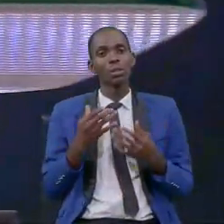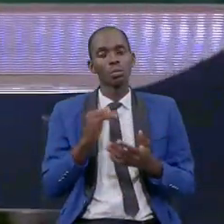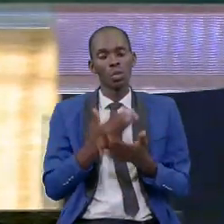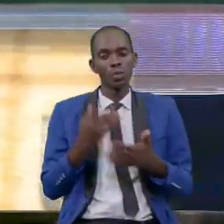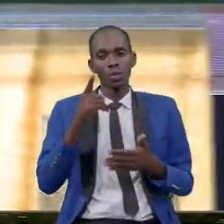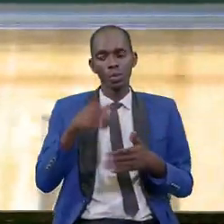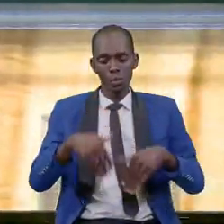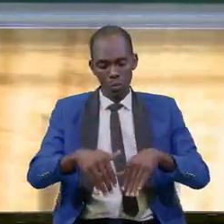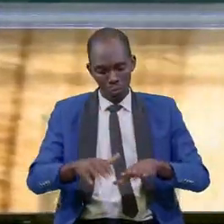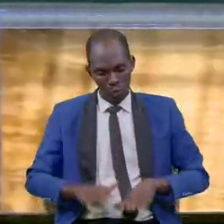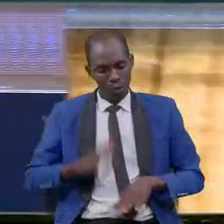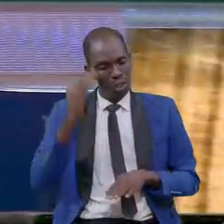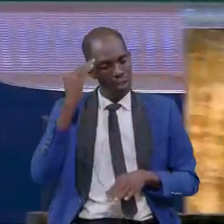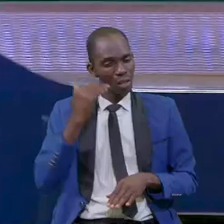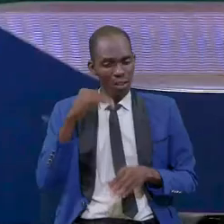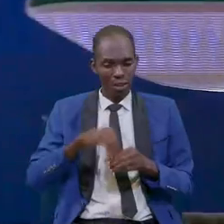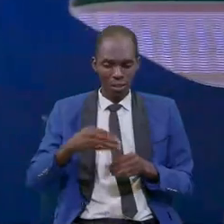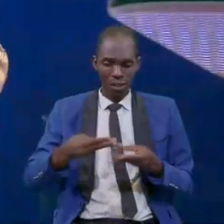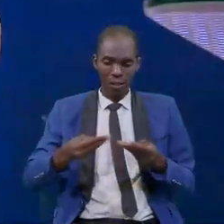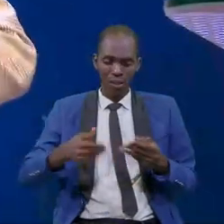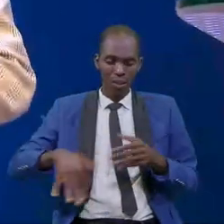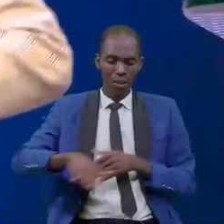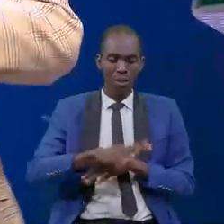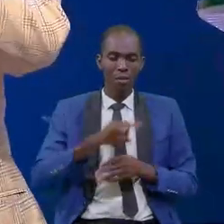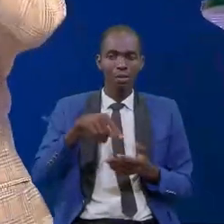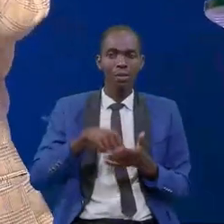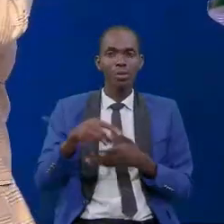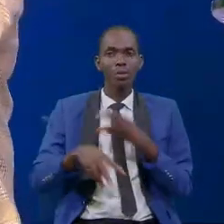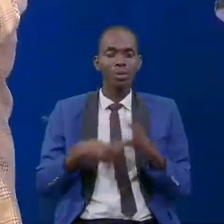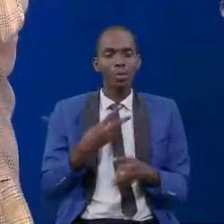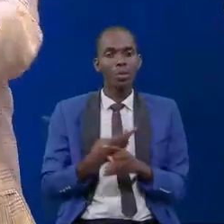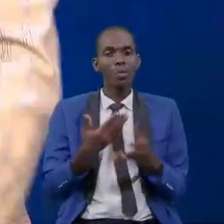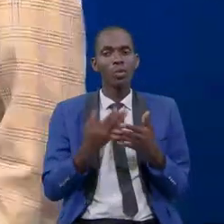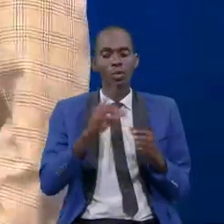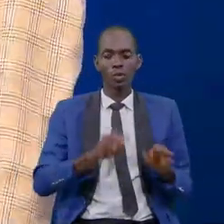ne vienne suivre l'improviste.